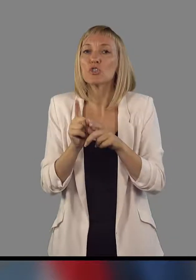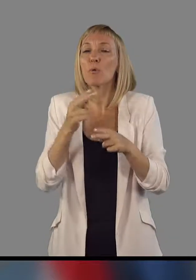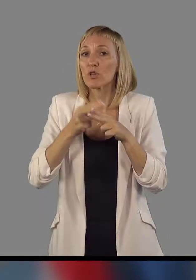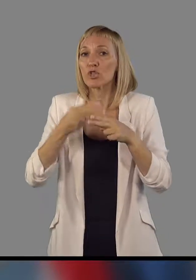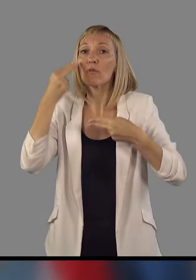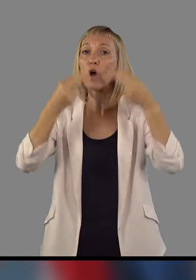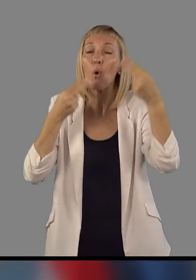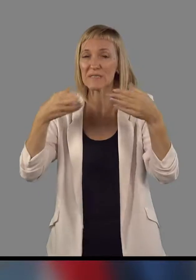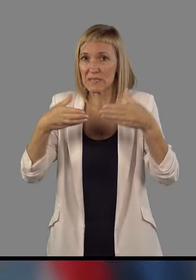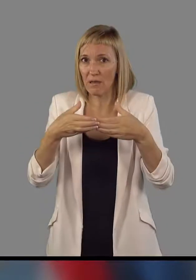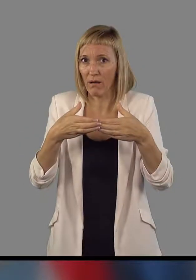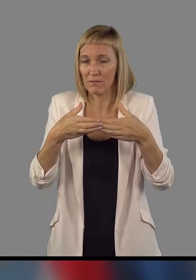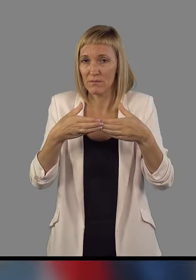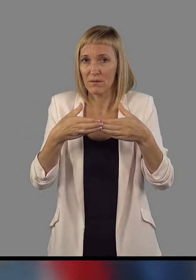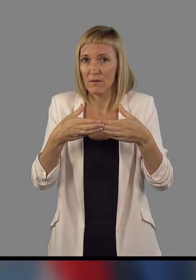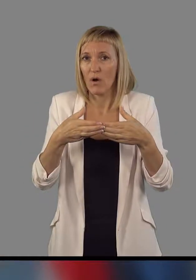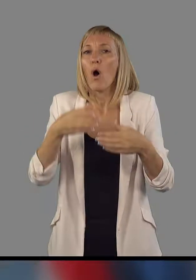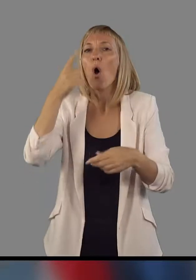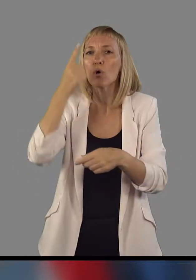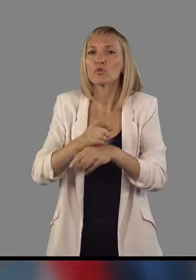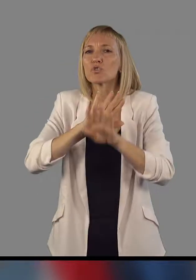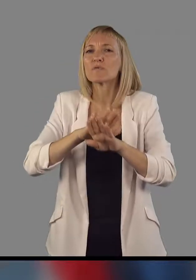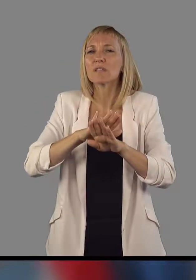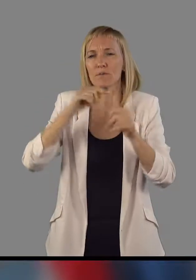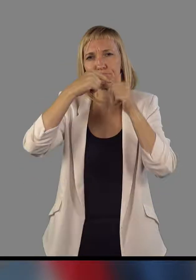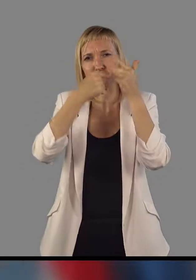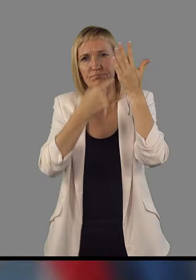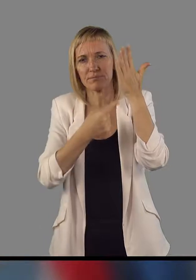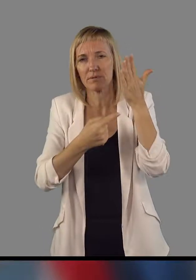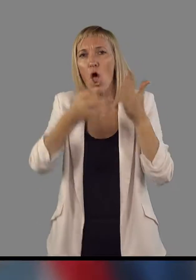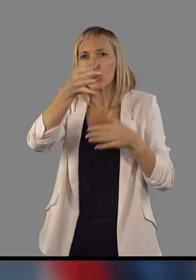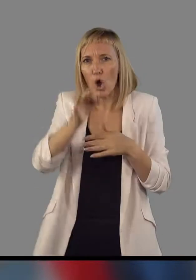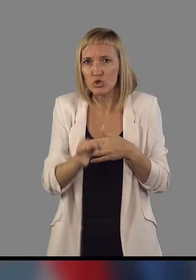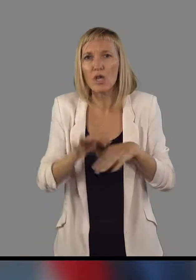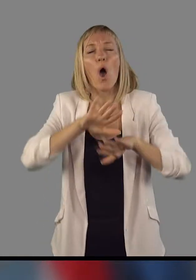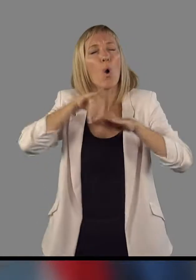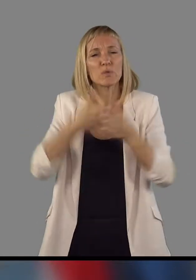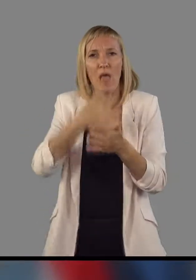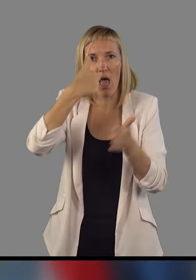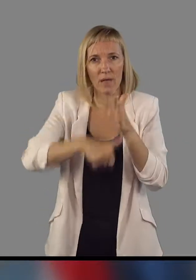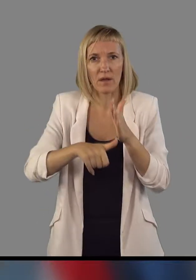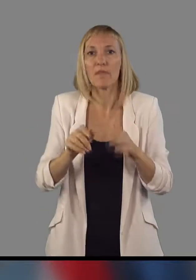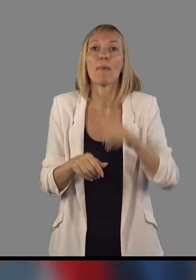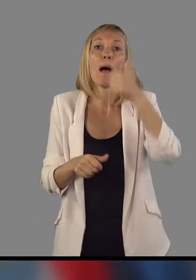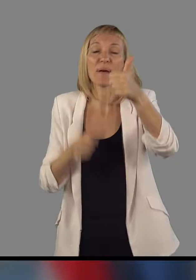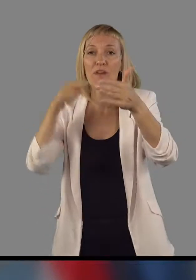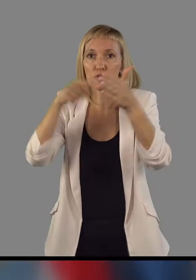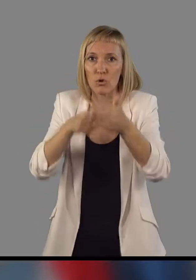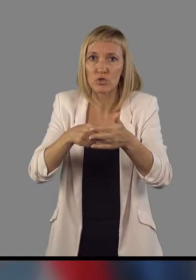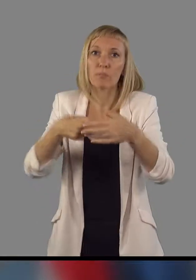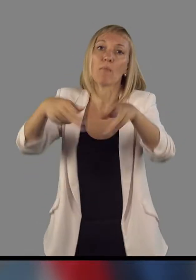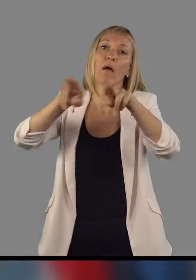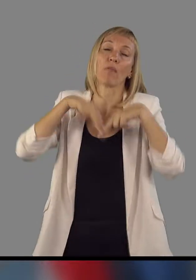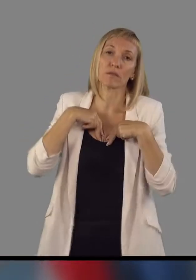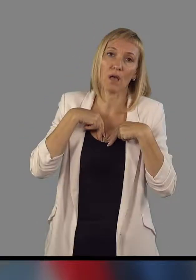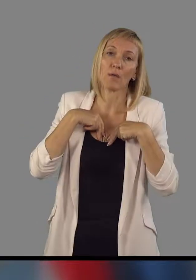mora odločiti o vseh točkah pritožbe, ne pa o prvi točki, pa se potem zadeva vrne in tako